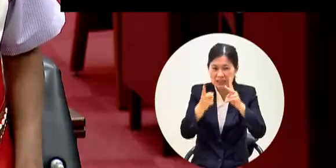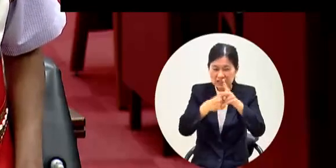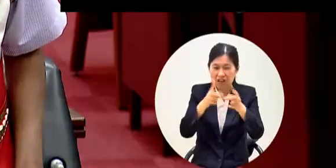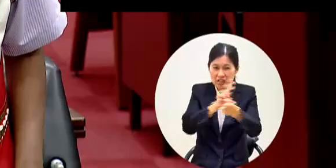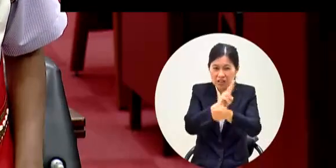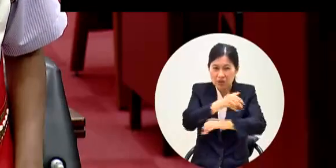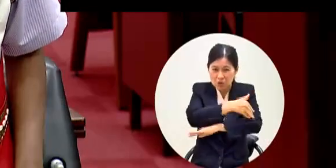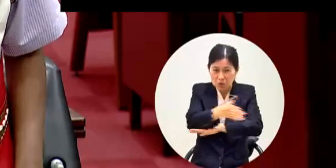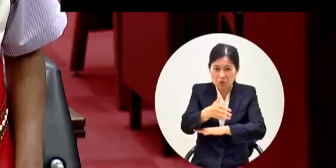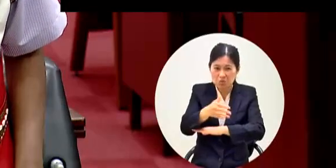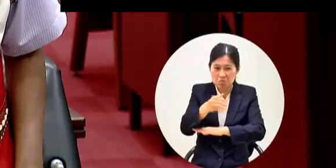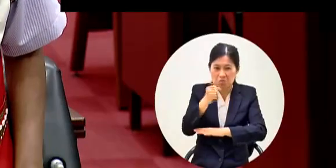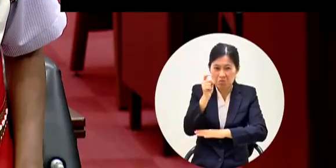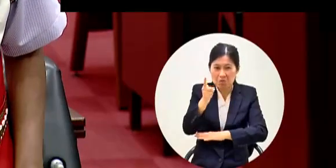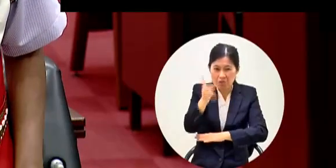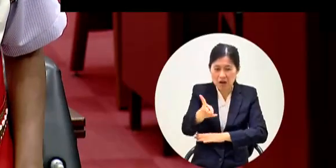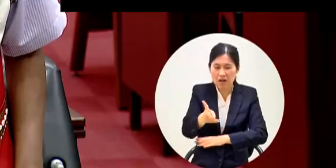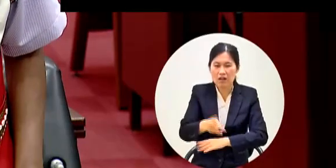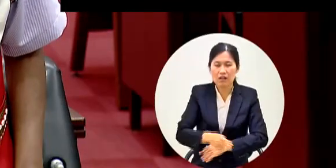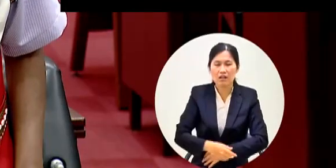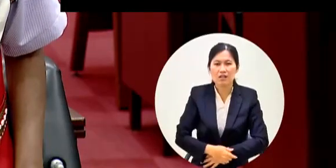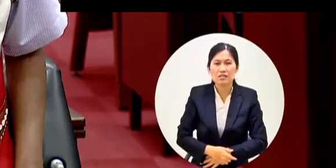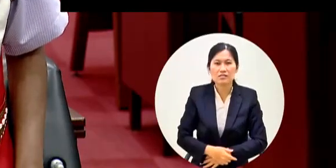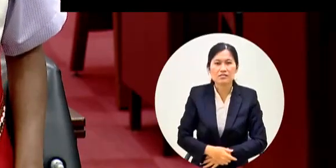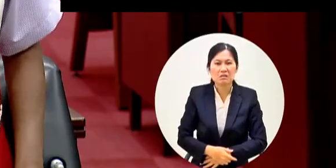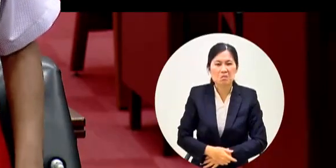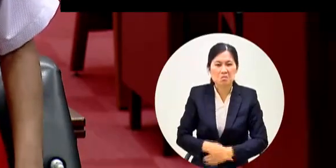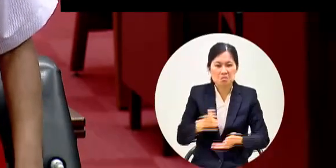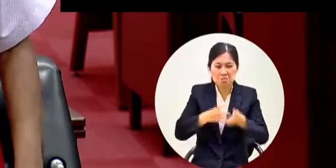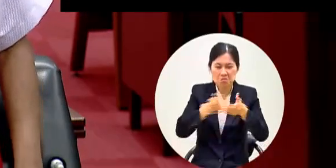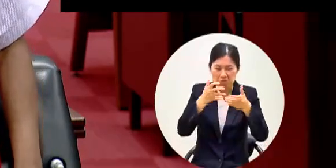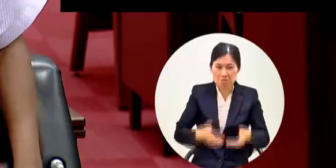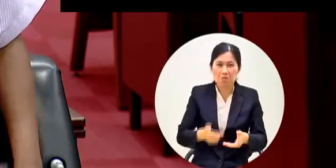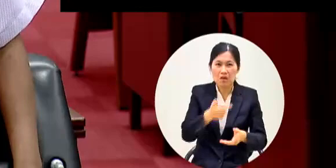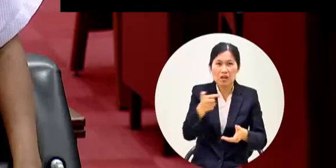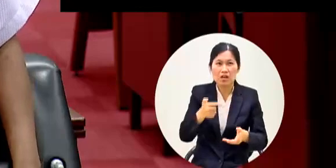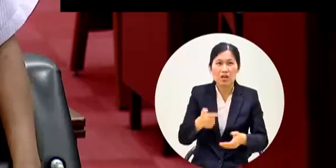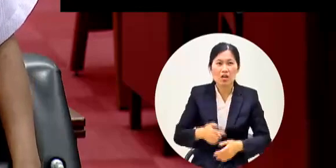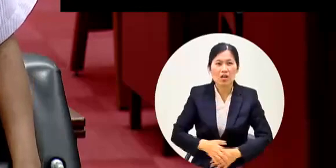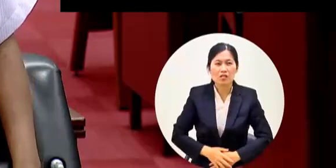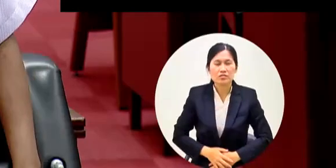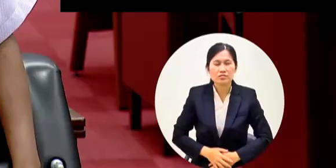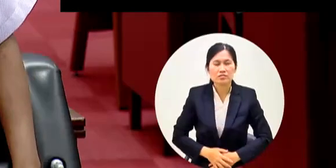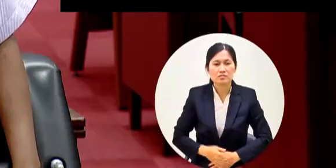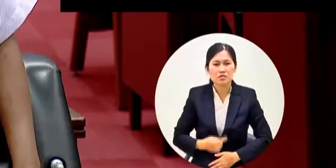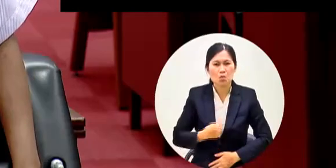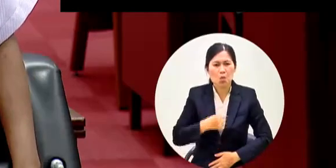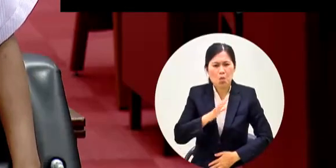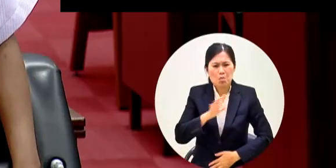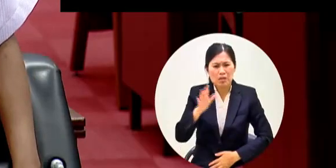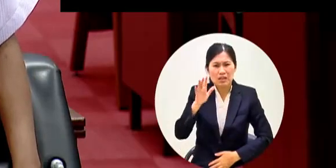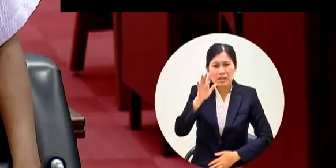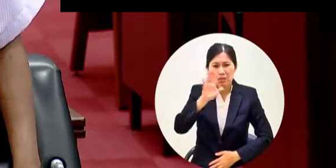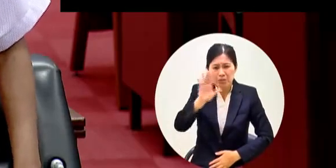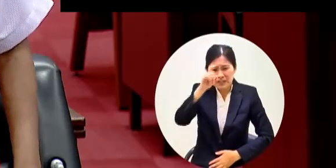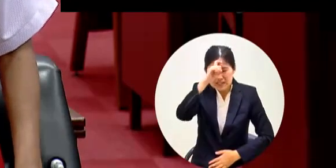溪，前端有一个老龙溪，还有布唐布纳溪，